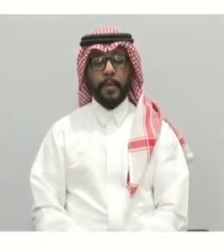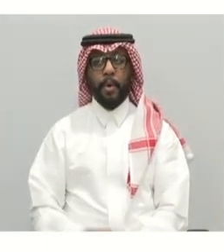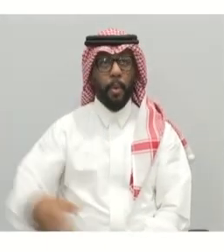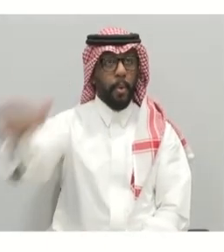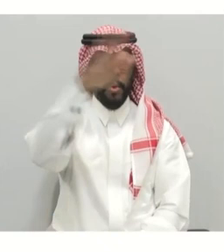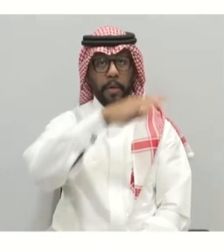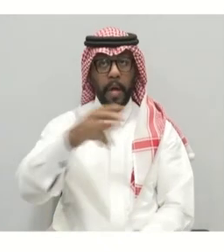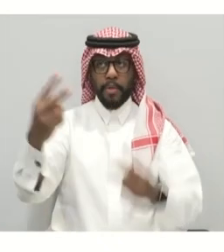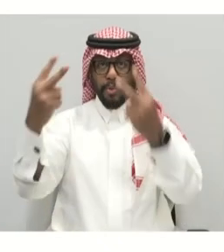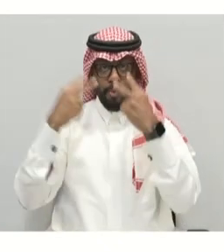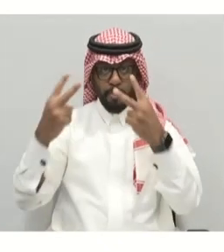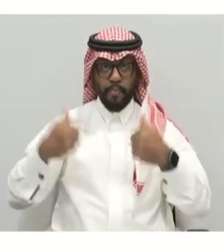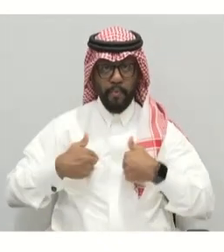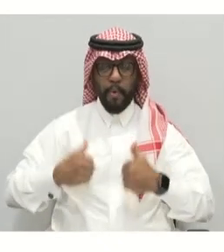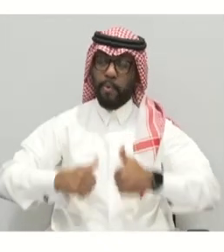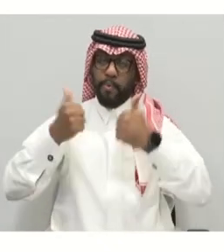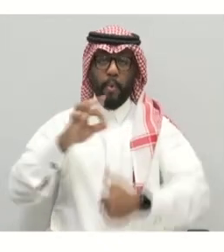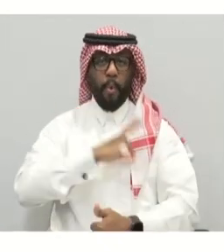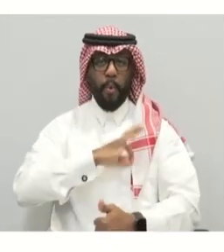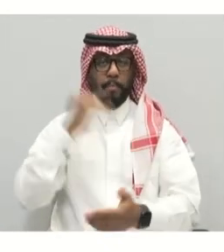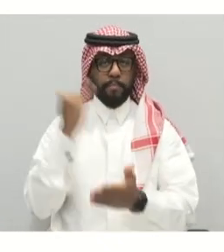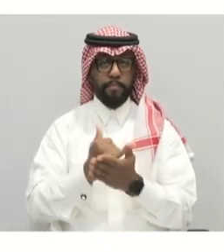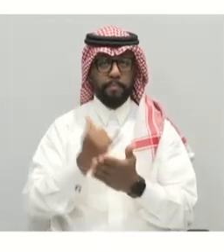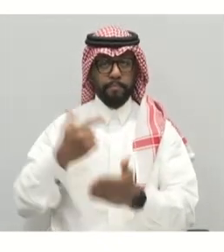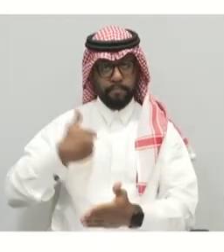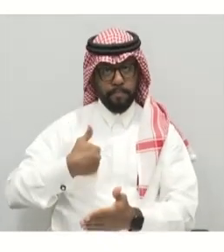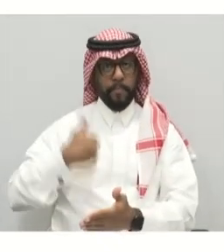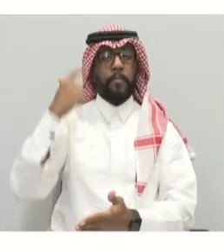كسب ثقه الناس واعتزازهم بالشخص المسؤول